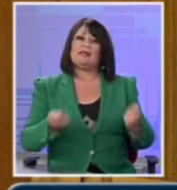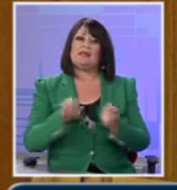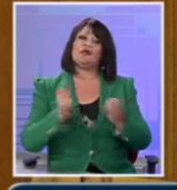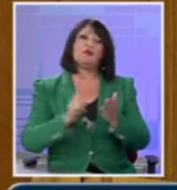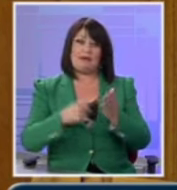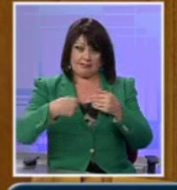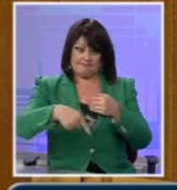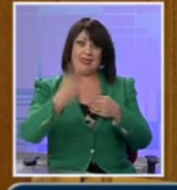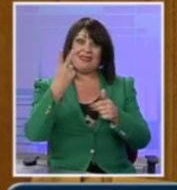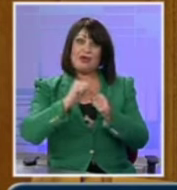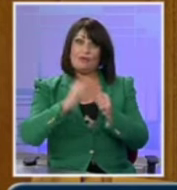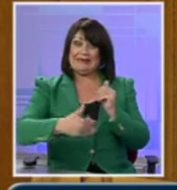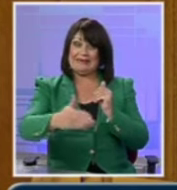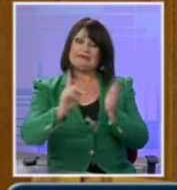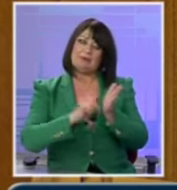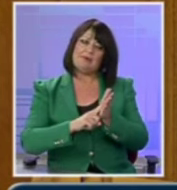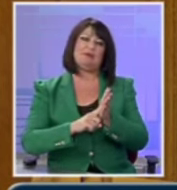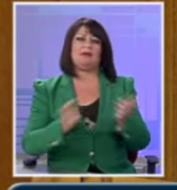το επόμενο δίμηνο.